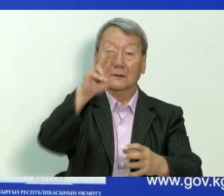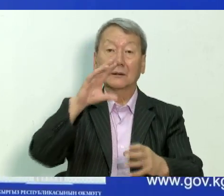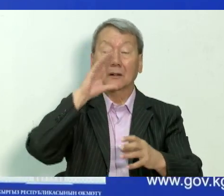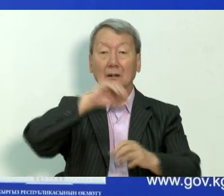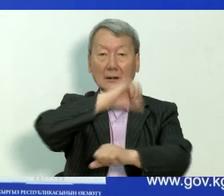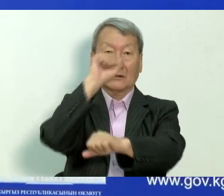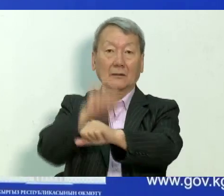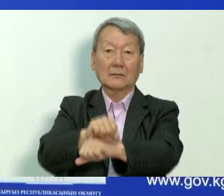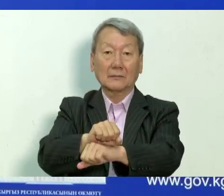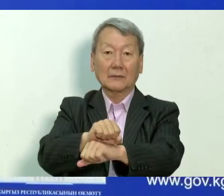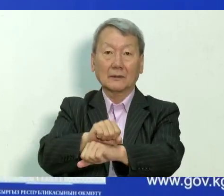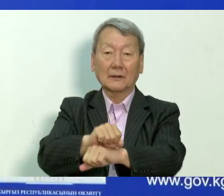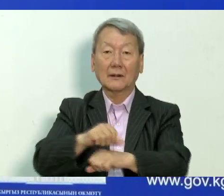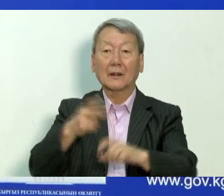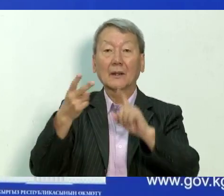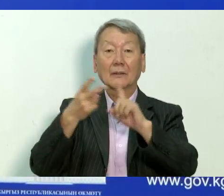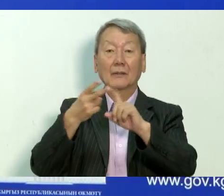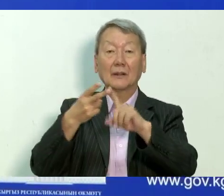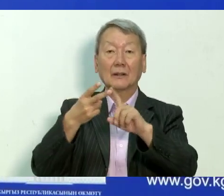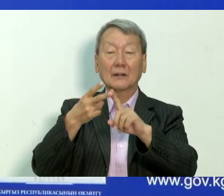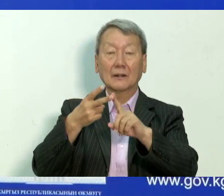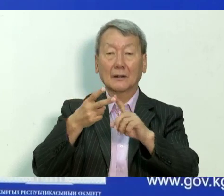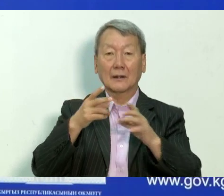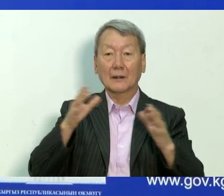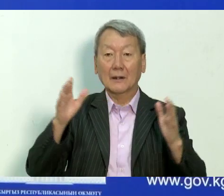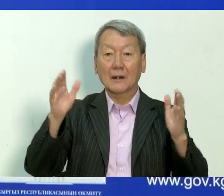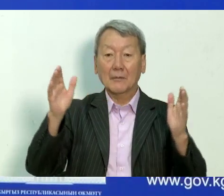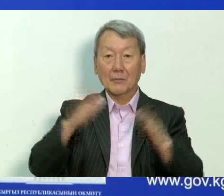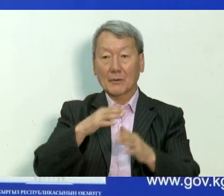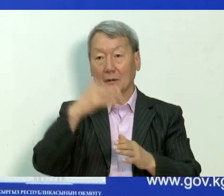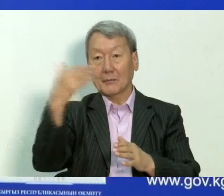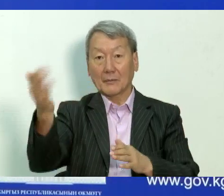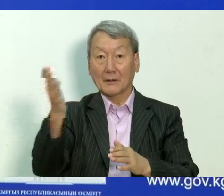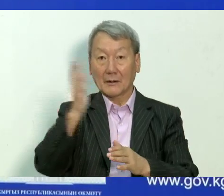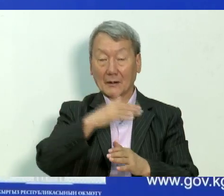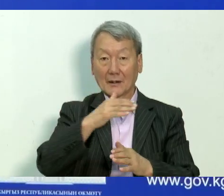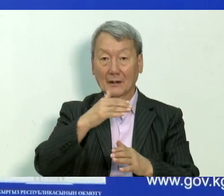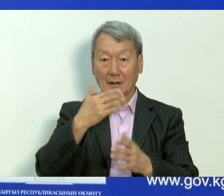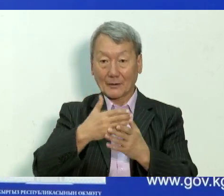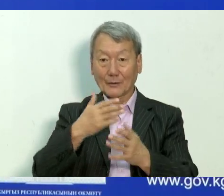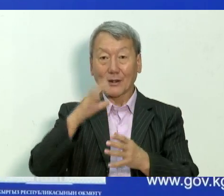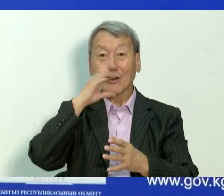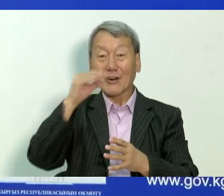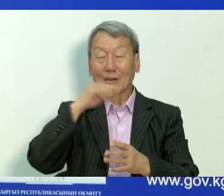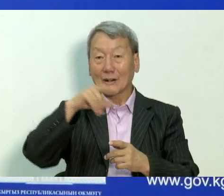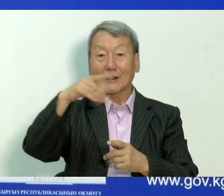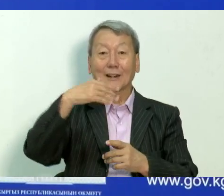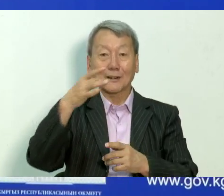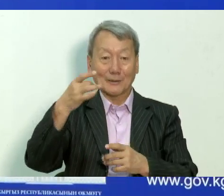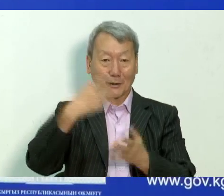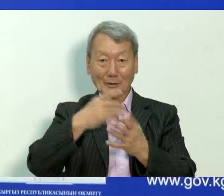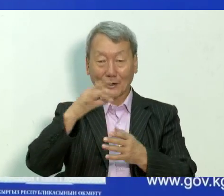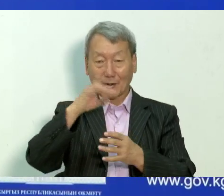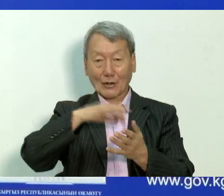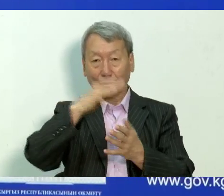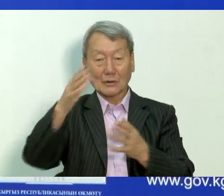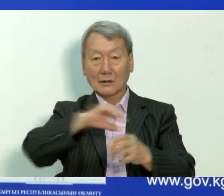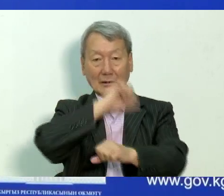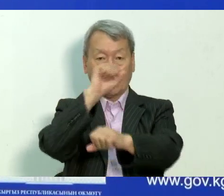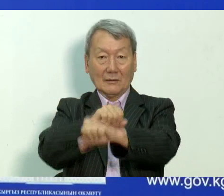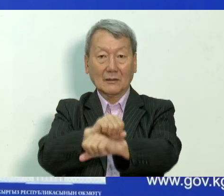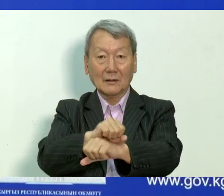Бишкеке. Второе – это ограничить межрегиональные сообщения на общественном транспорте. Хочу